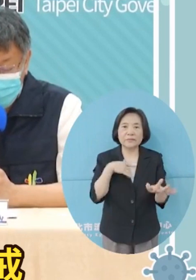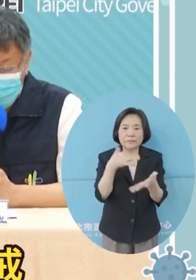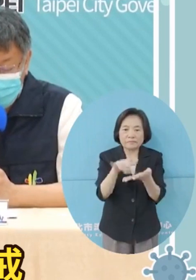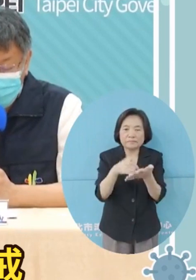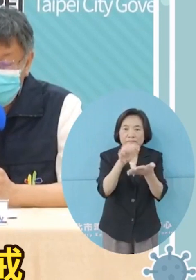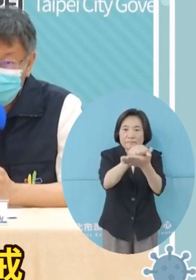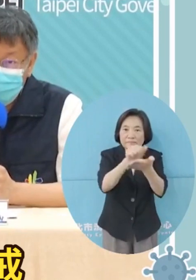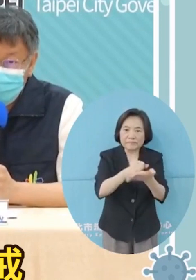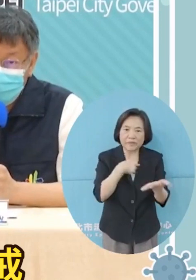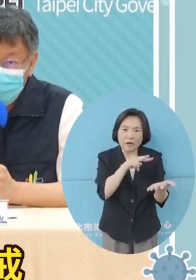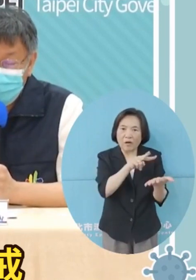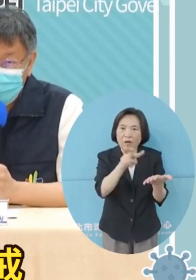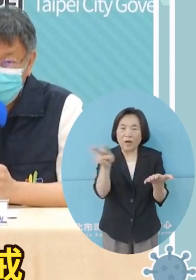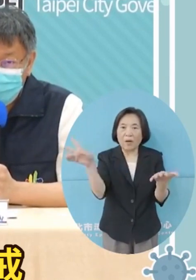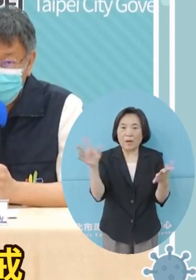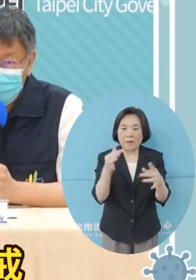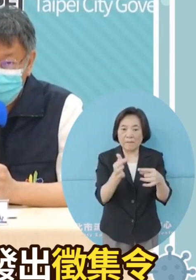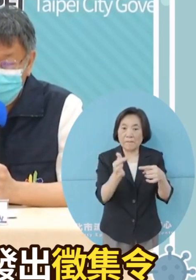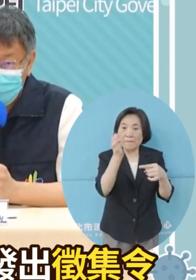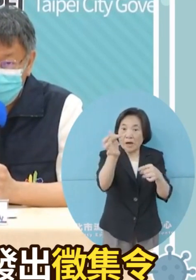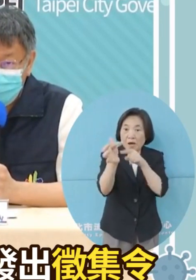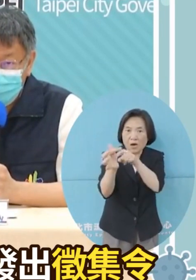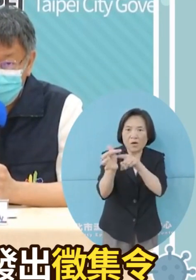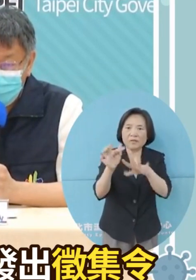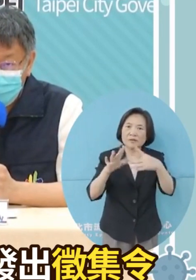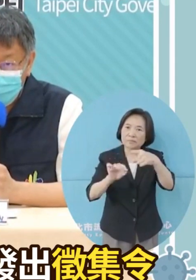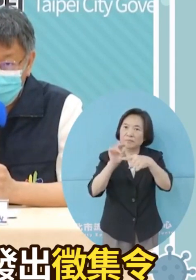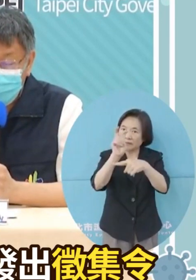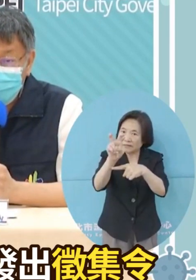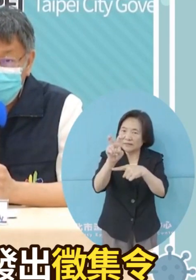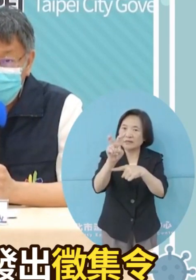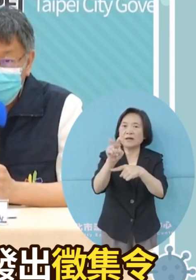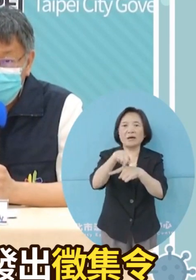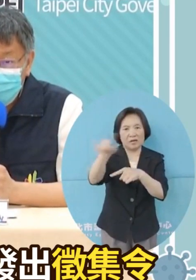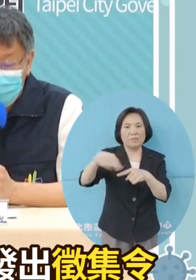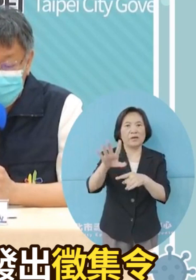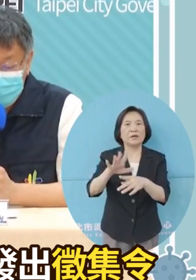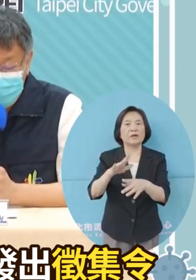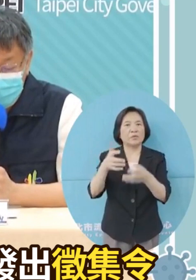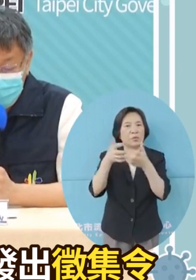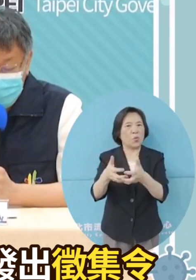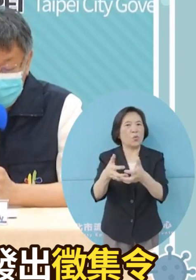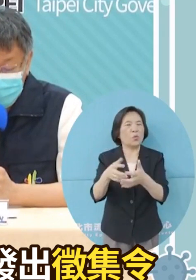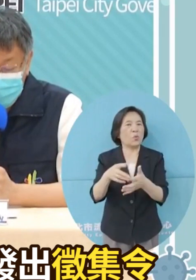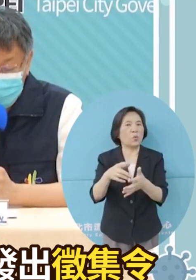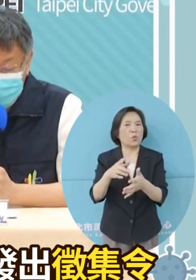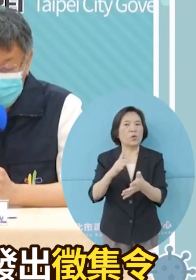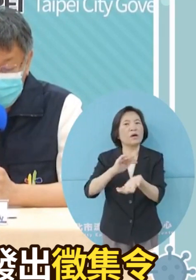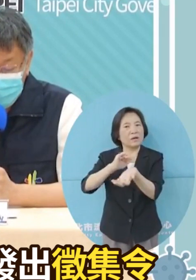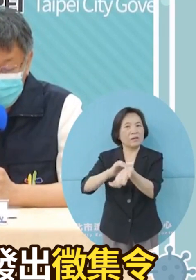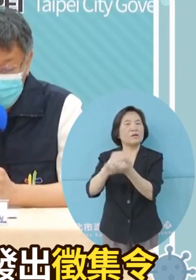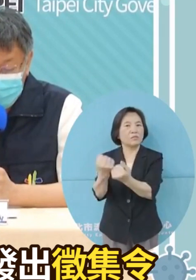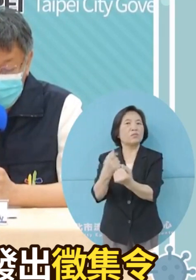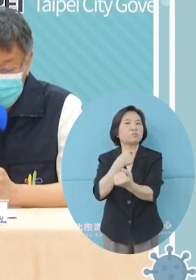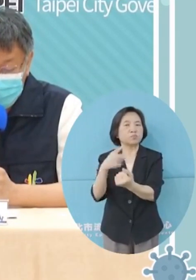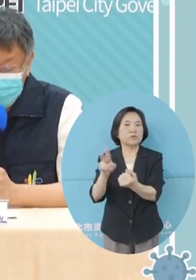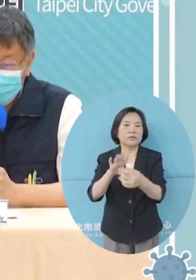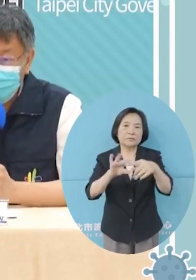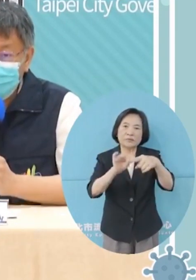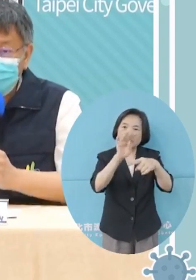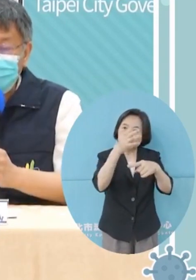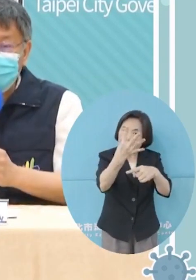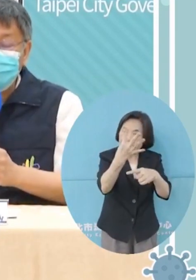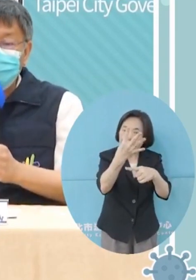起来哦，确诊者哈大概只有20%的需要医院了哈，那只有4%的需要大概加护